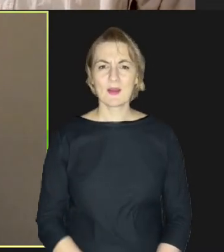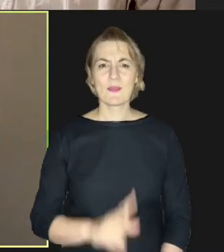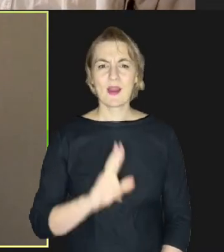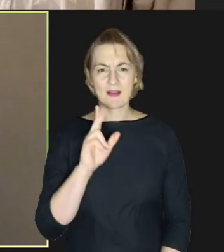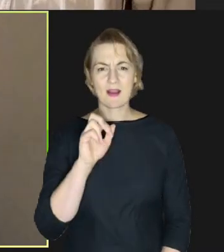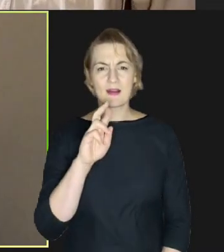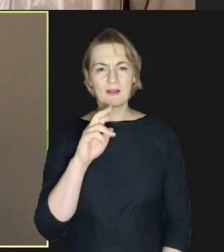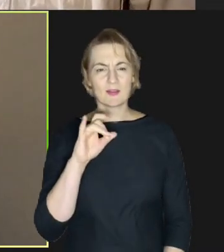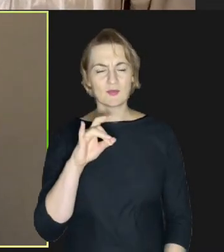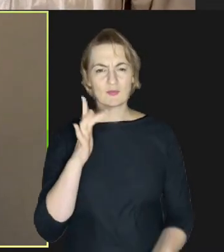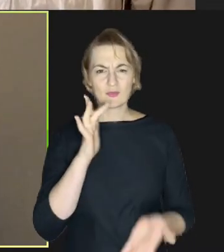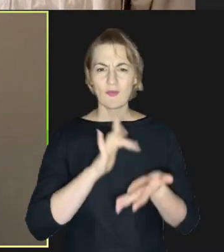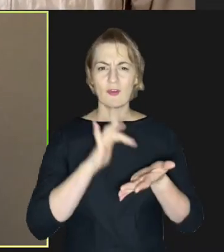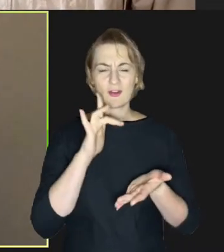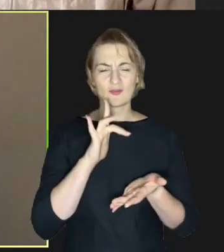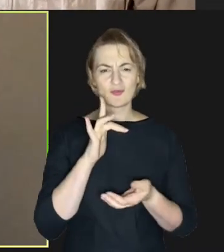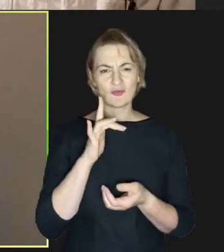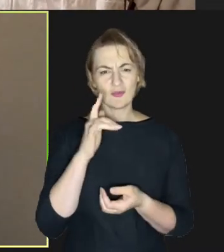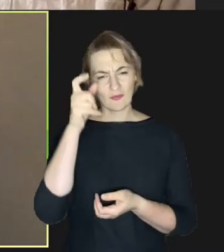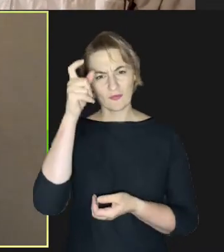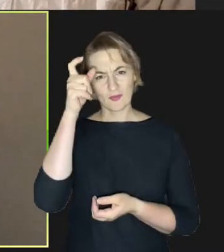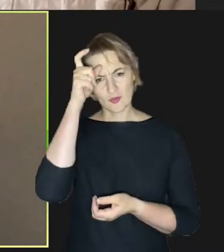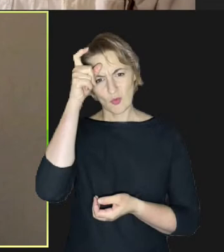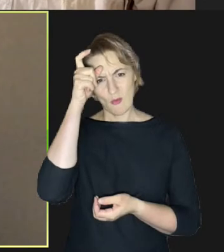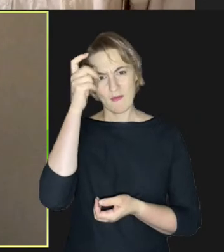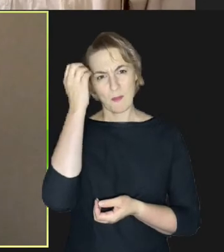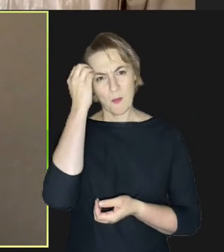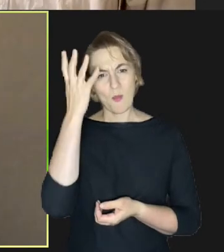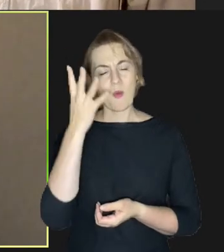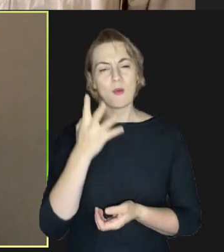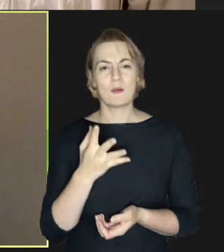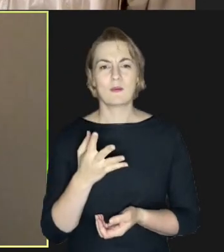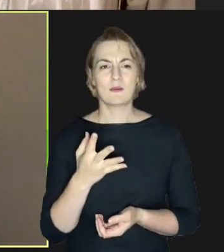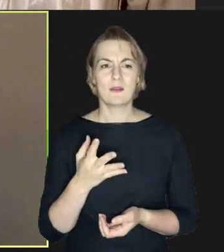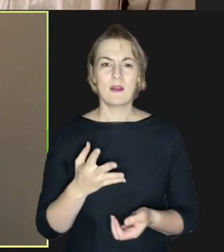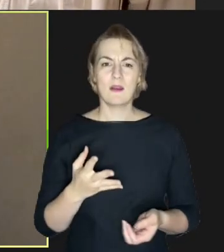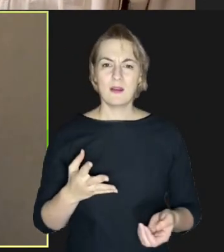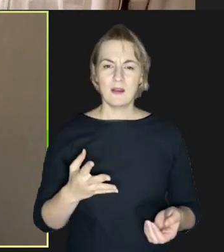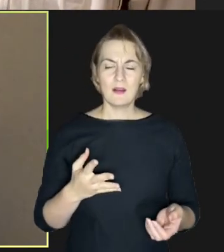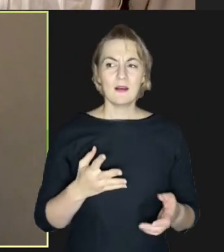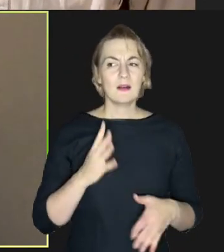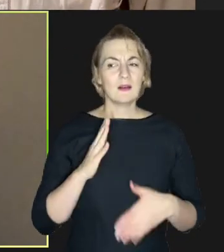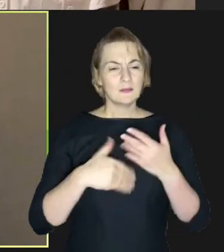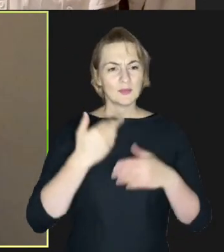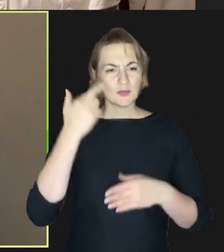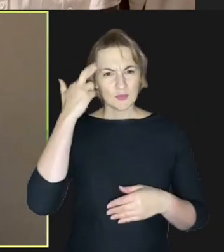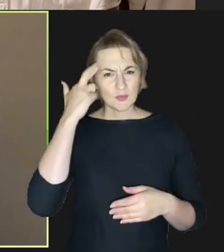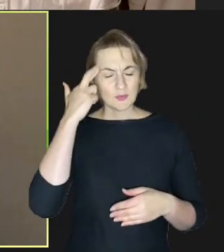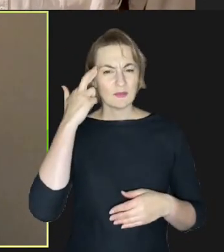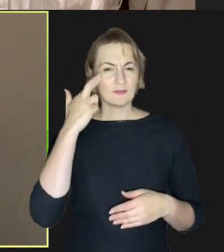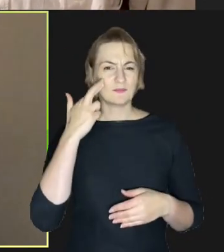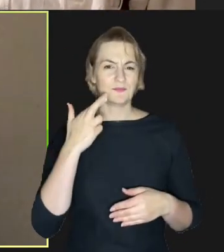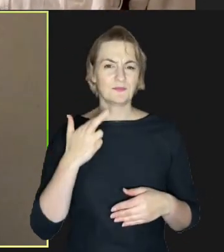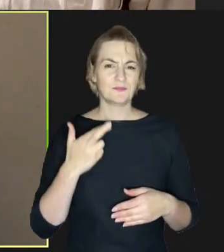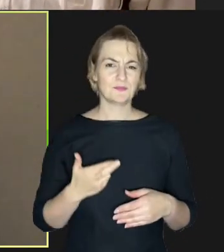i mądry człowiek doszedł do wniosku, że on